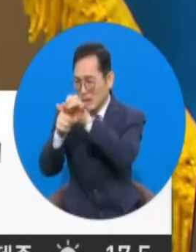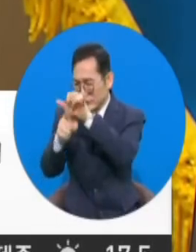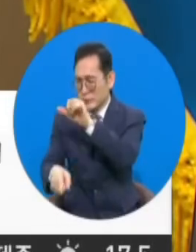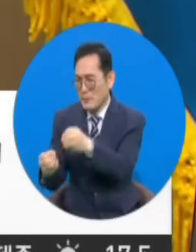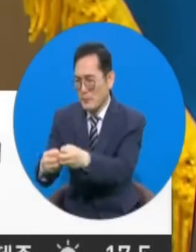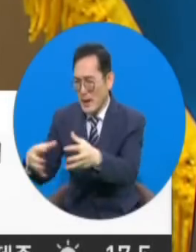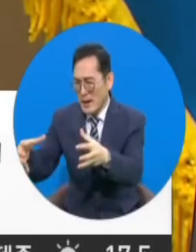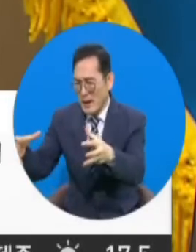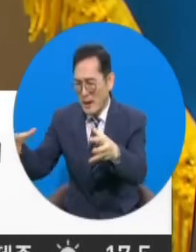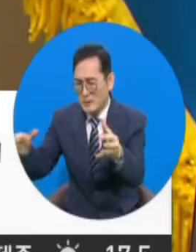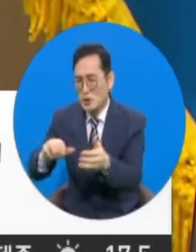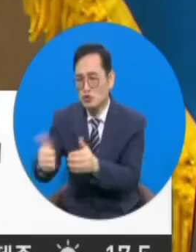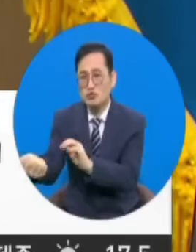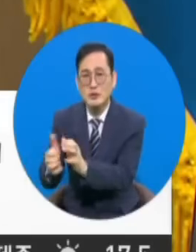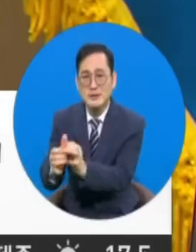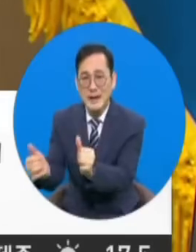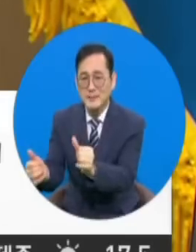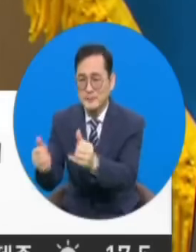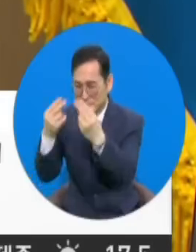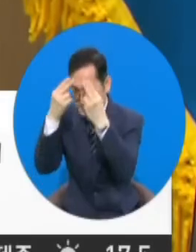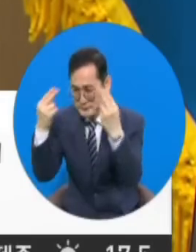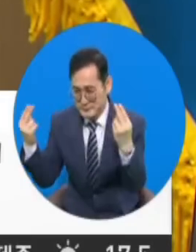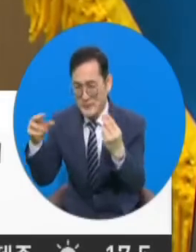참배하기로 했습니다